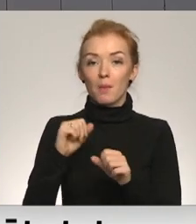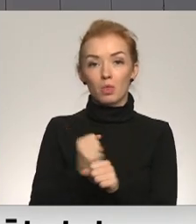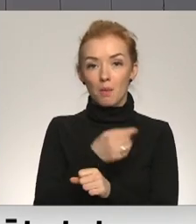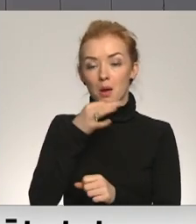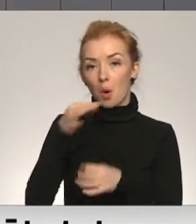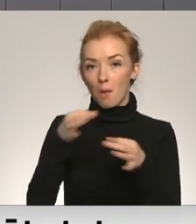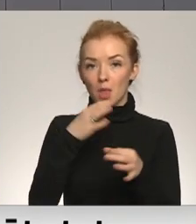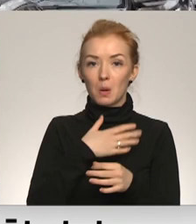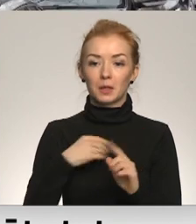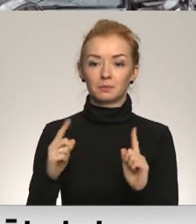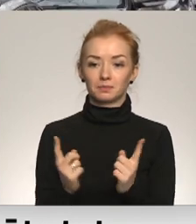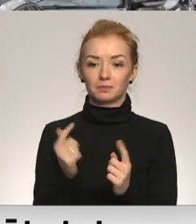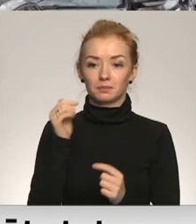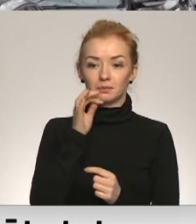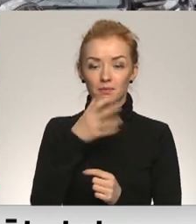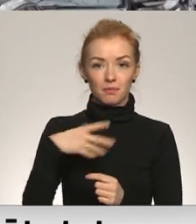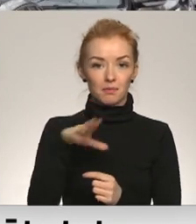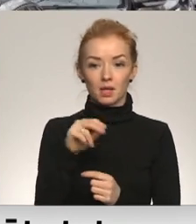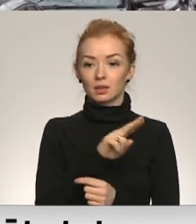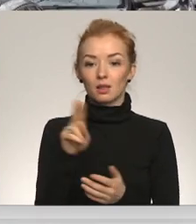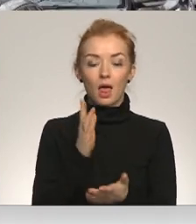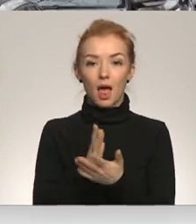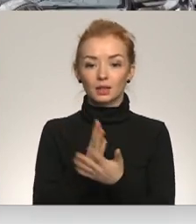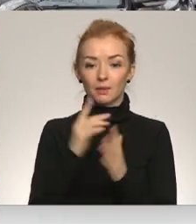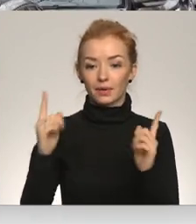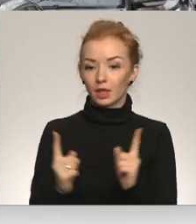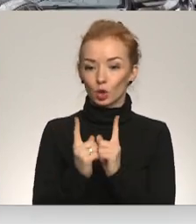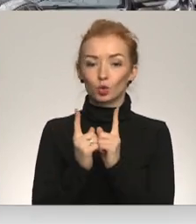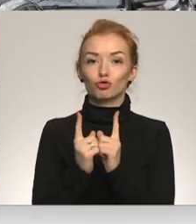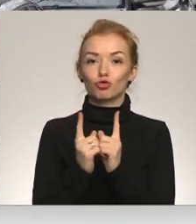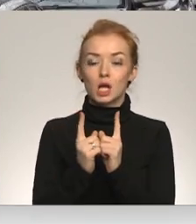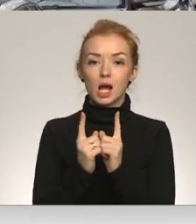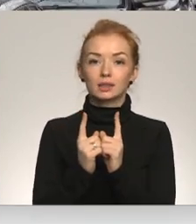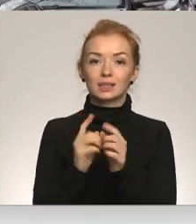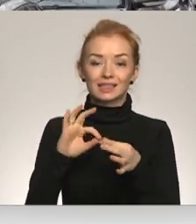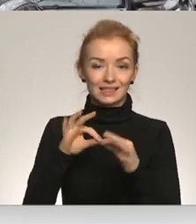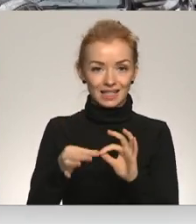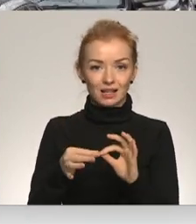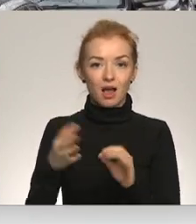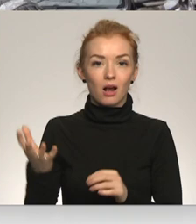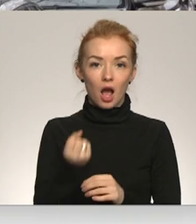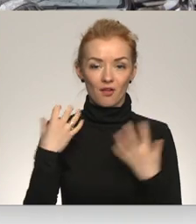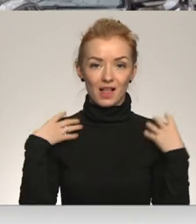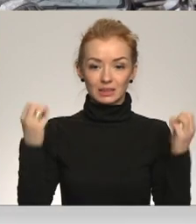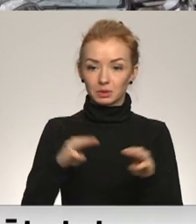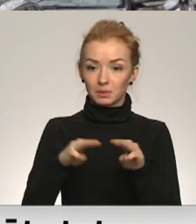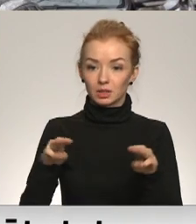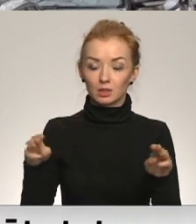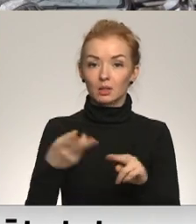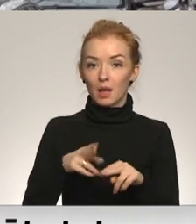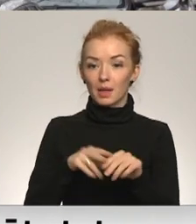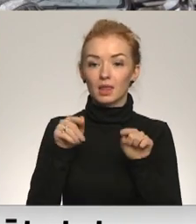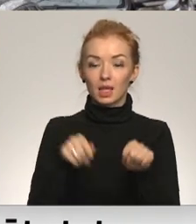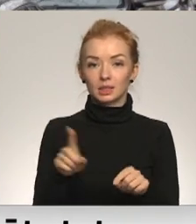atturīgāku komentāru. Mēs šobrīd vēl neesam tikušies vai runājuši detalizēti ar veselības ministriju. Līdz ar to tas